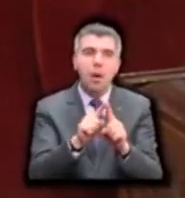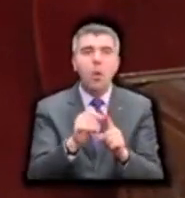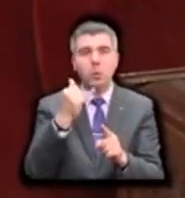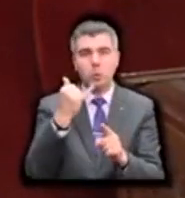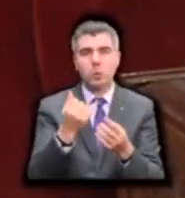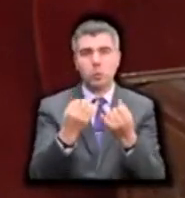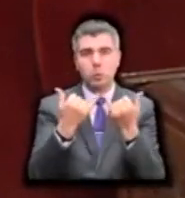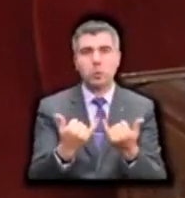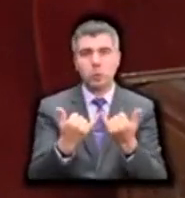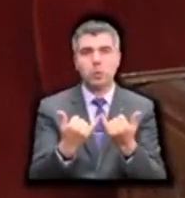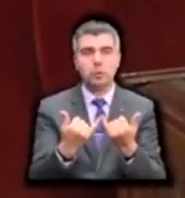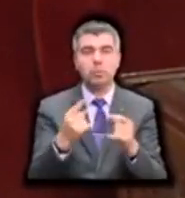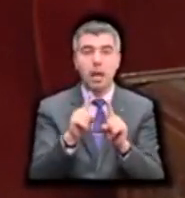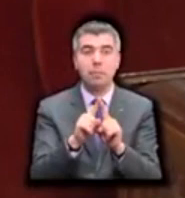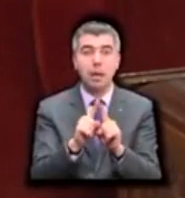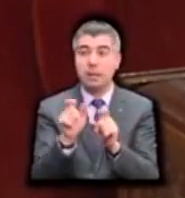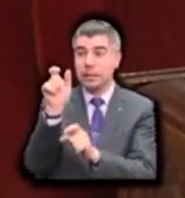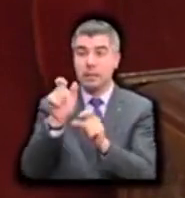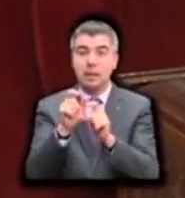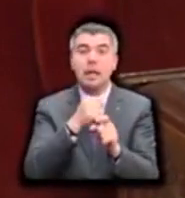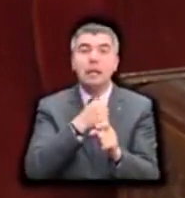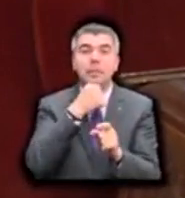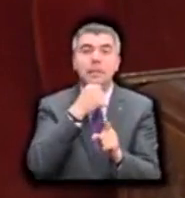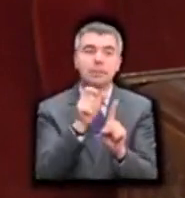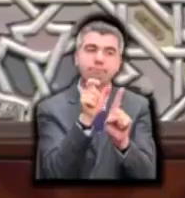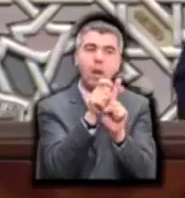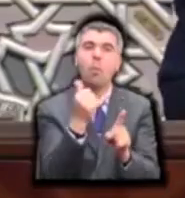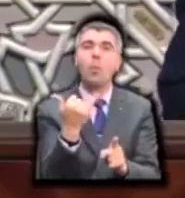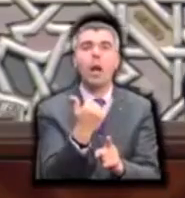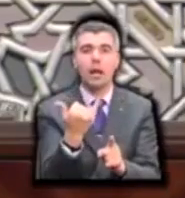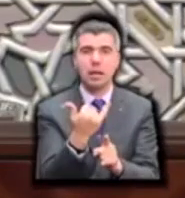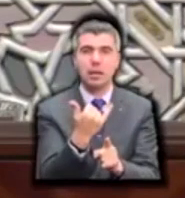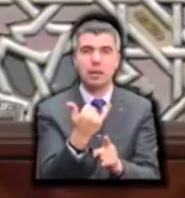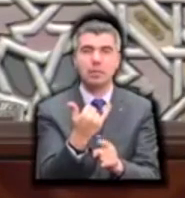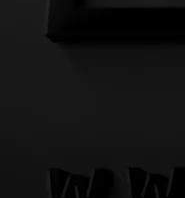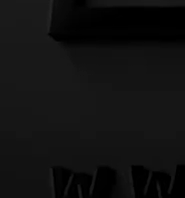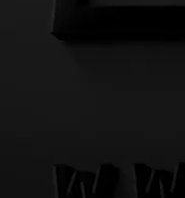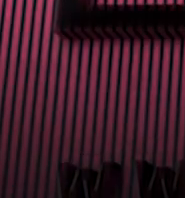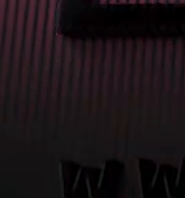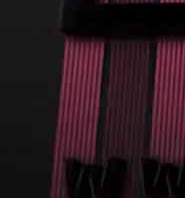المنظومة ديال مؤسسات الرعاية الاجتماعية بأكملها، وعمر موضوع المسنين ما كان عنده